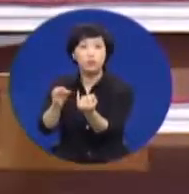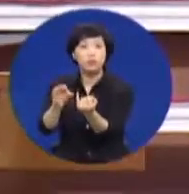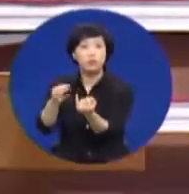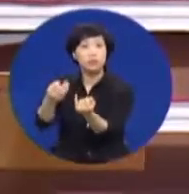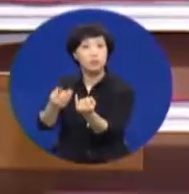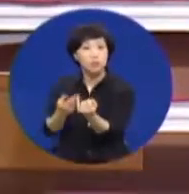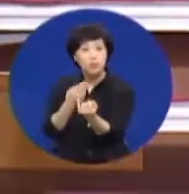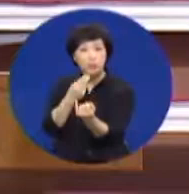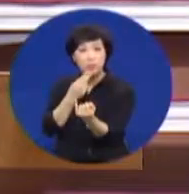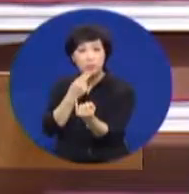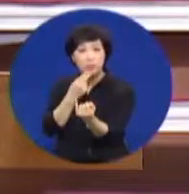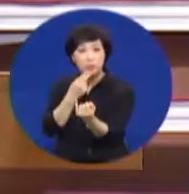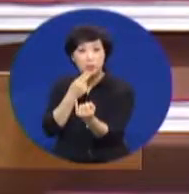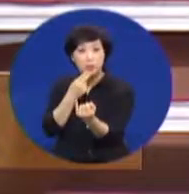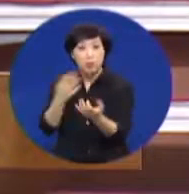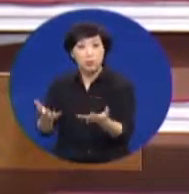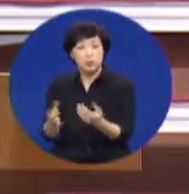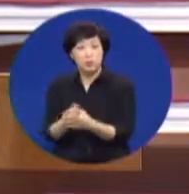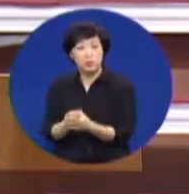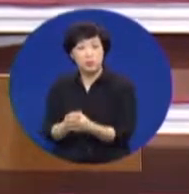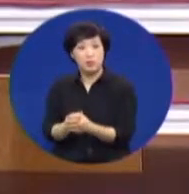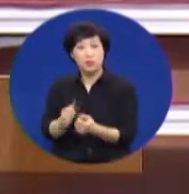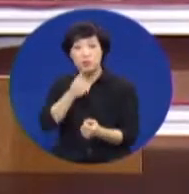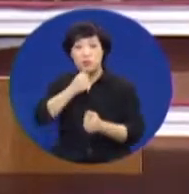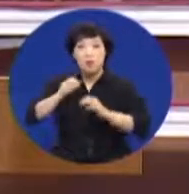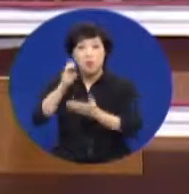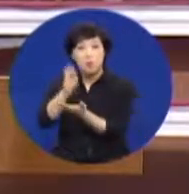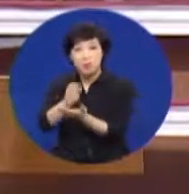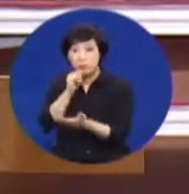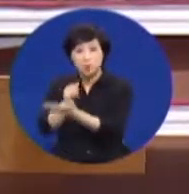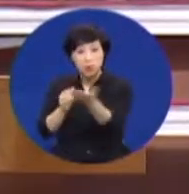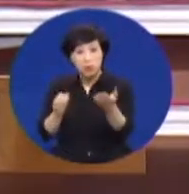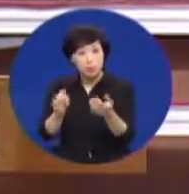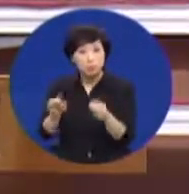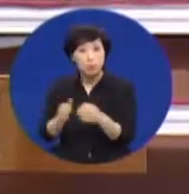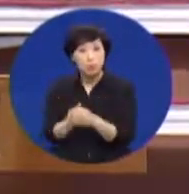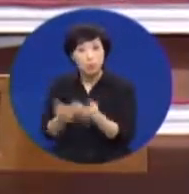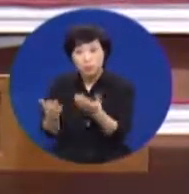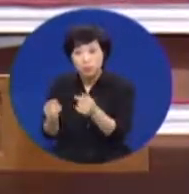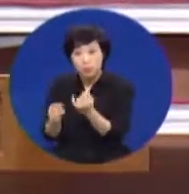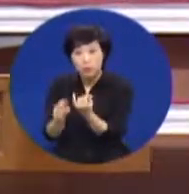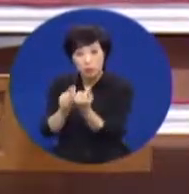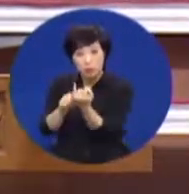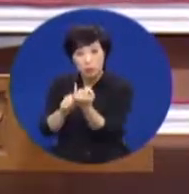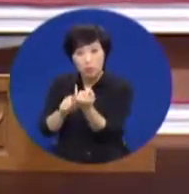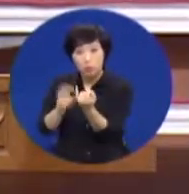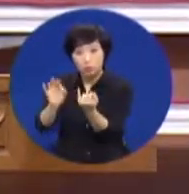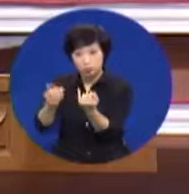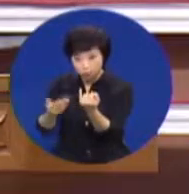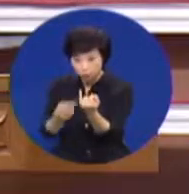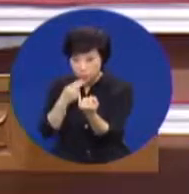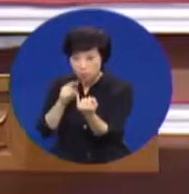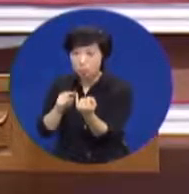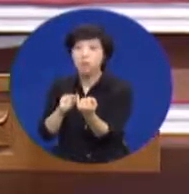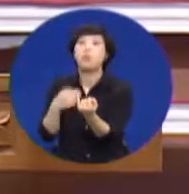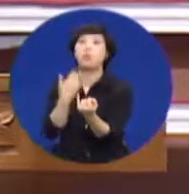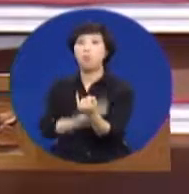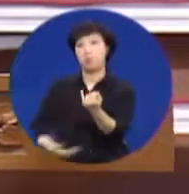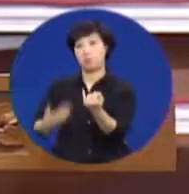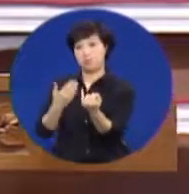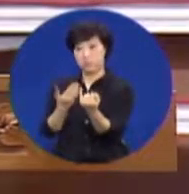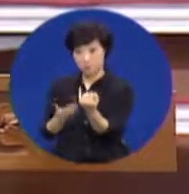법으로 다스리니까. 그러니까 네가 돈을 안 내놓으려면 몸으로 내놔라.